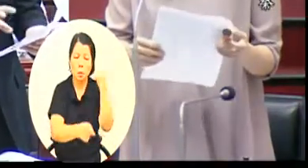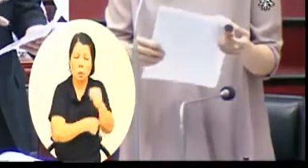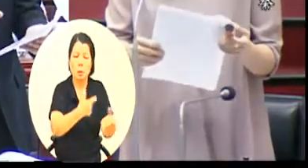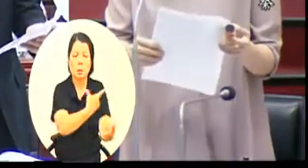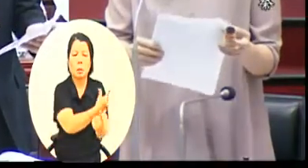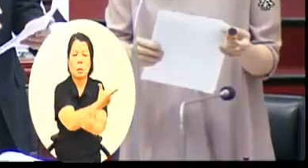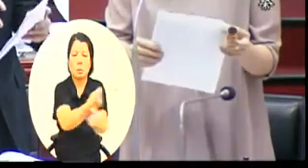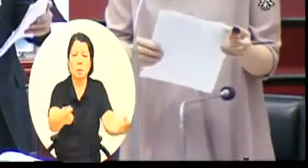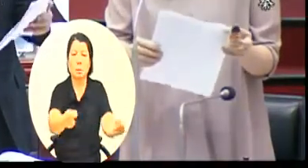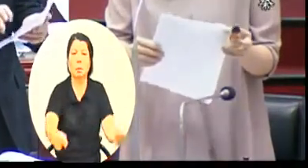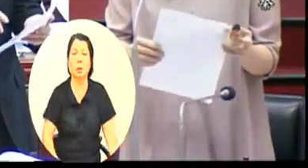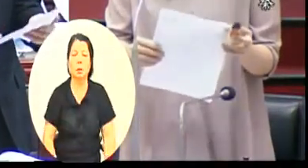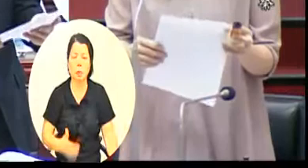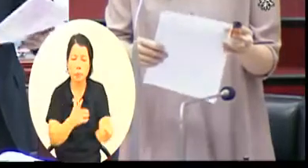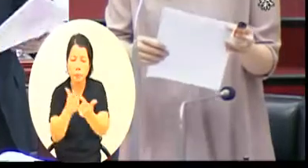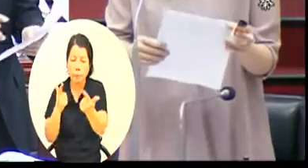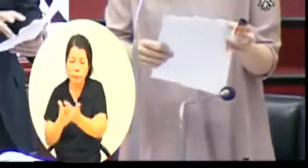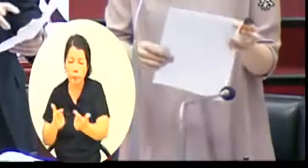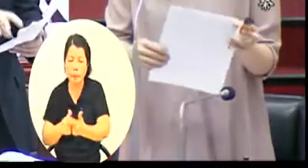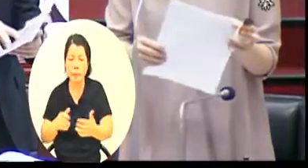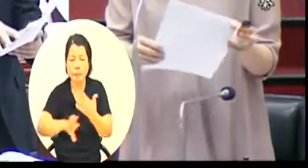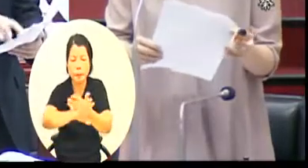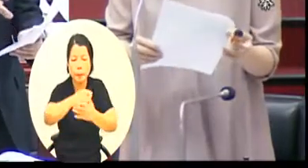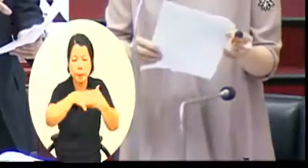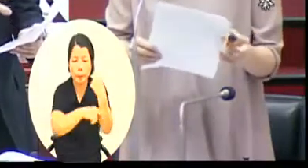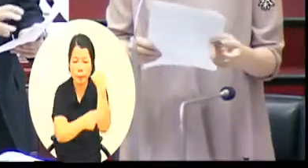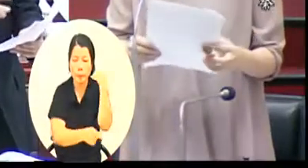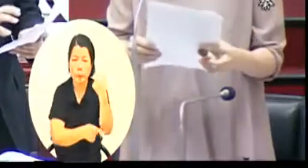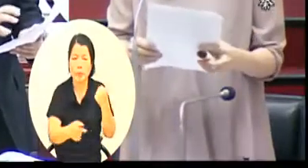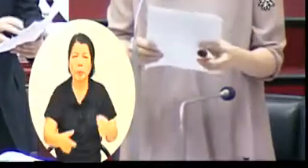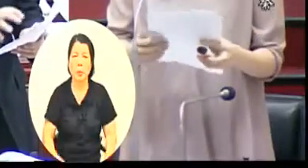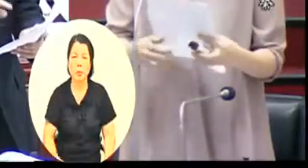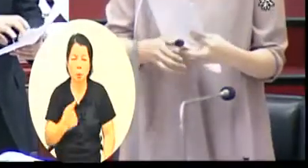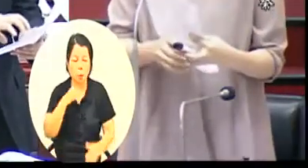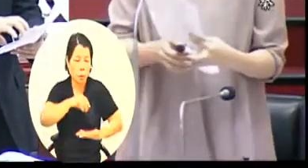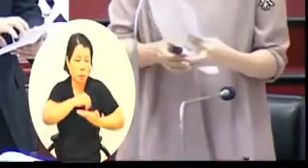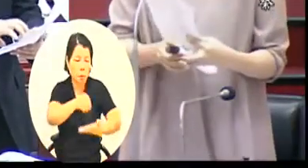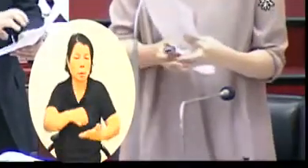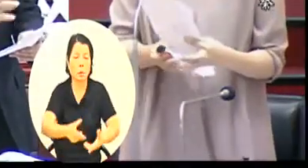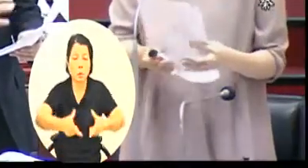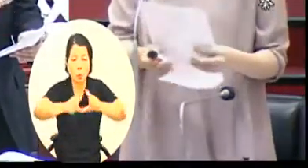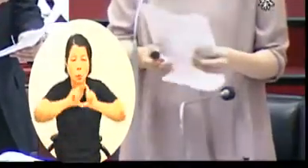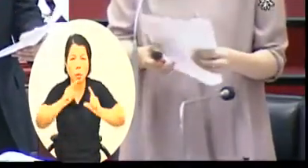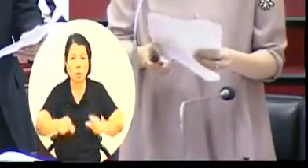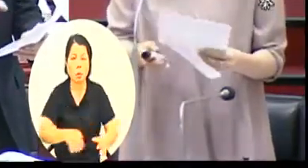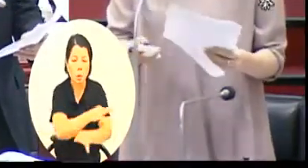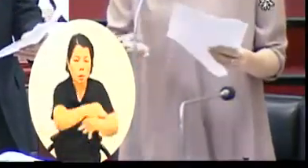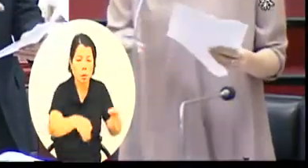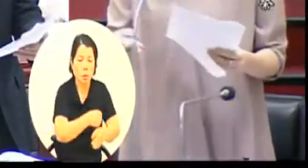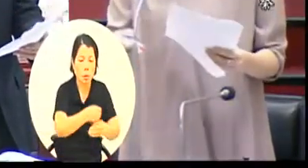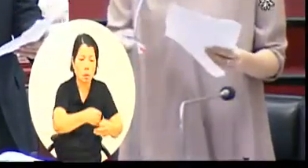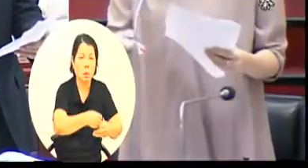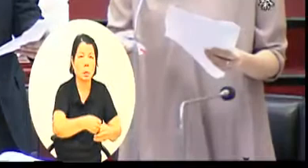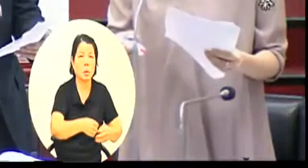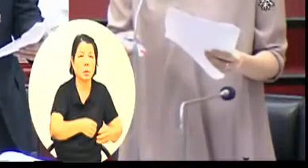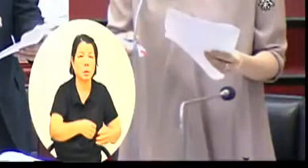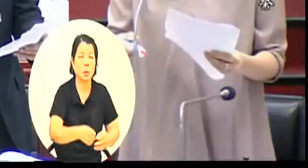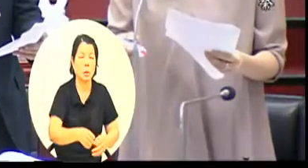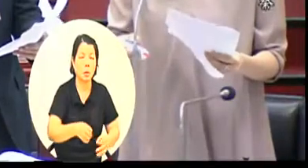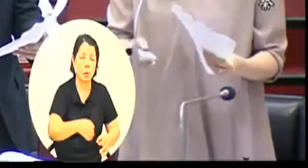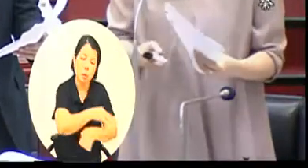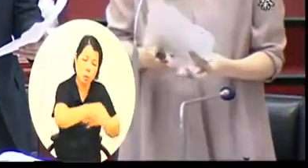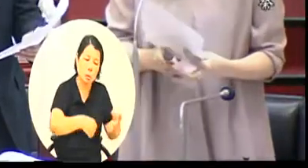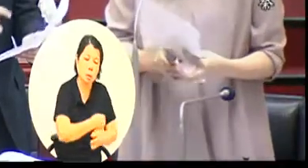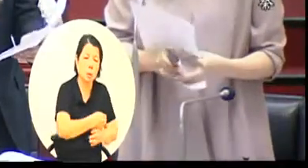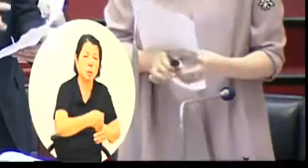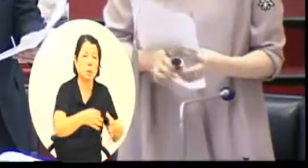那搭配其他的法令一起去看。那如果是这样子，还是我是建议还是回归到所谓经济部定的这个加油站设置管理规则这个